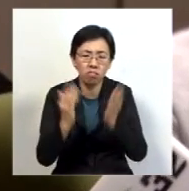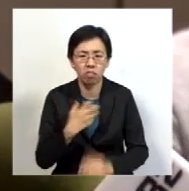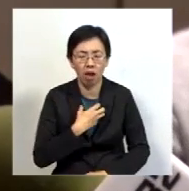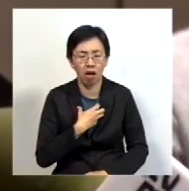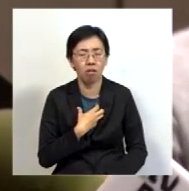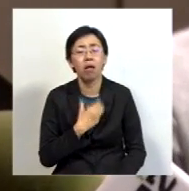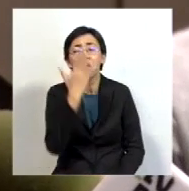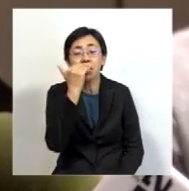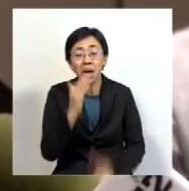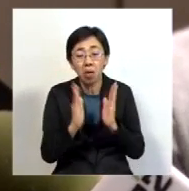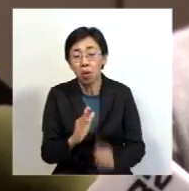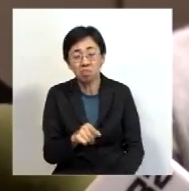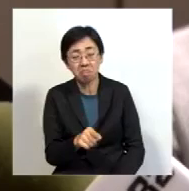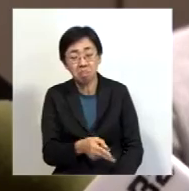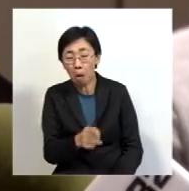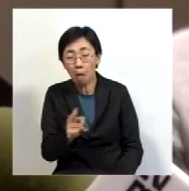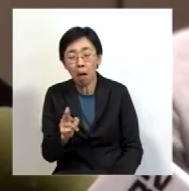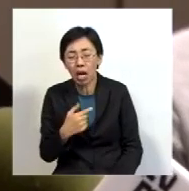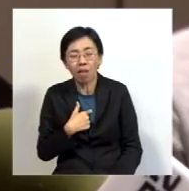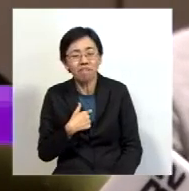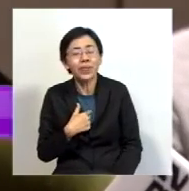สิกรรมให้กับคนร้ายค่ะ